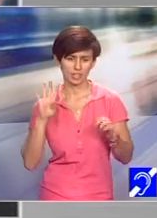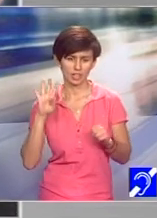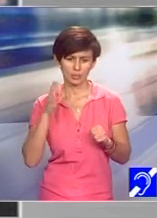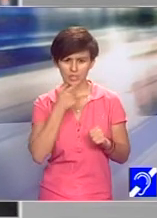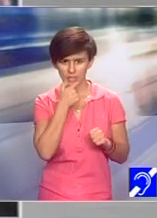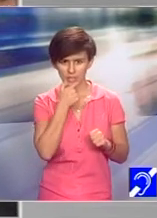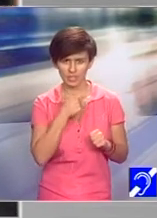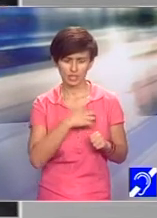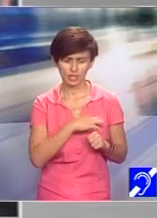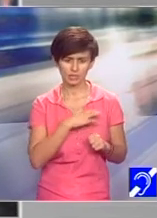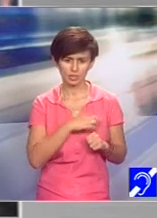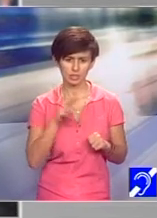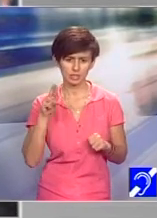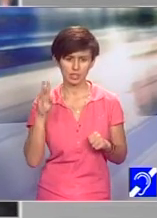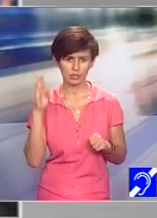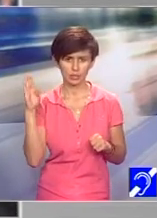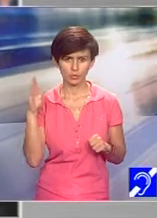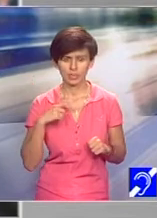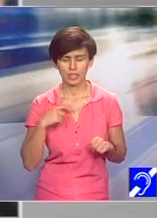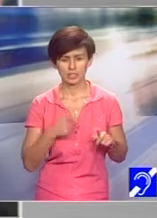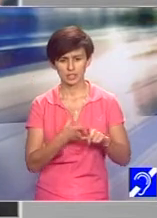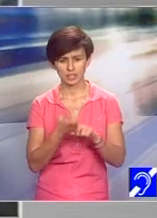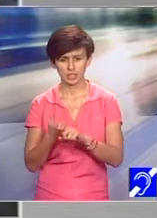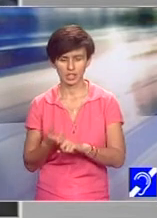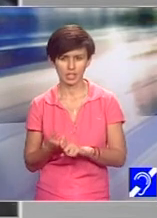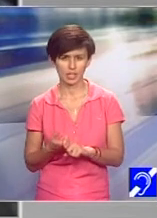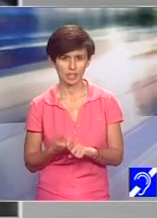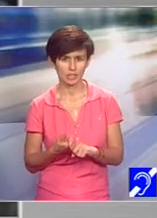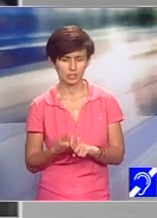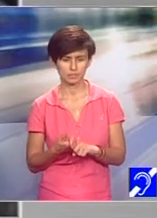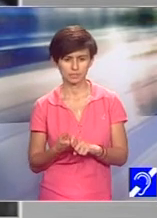sunt legat și printr-o întreagă, să spun,